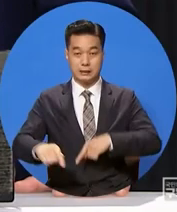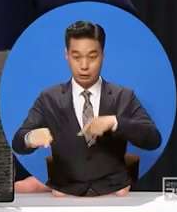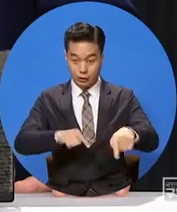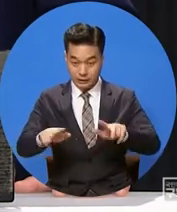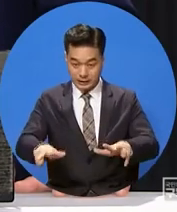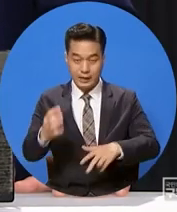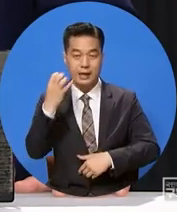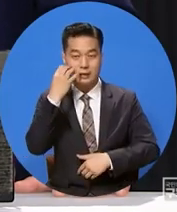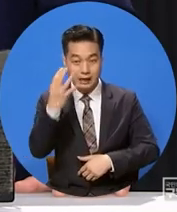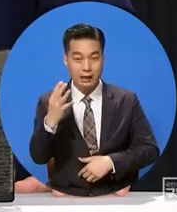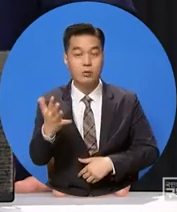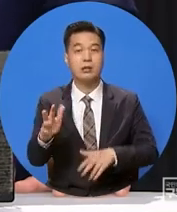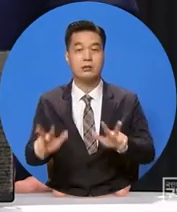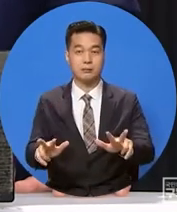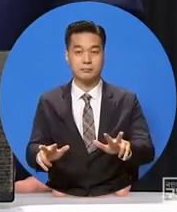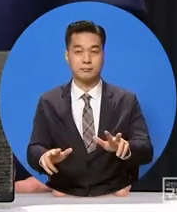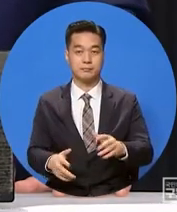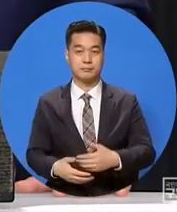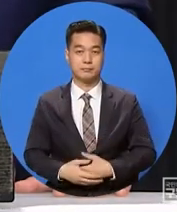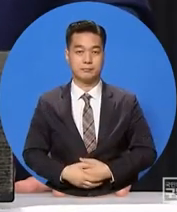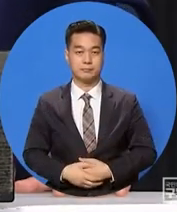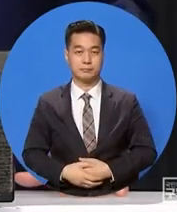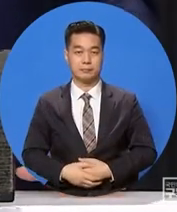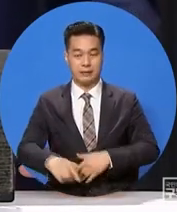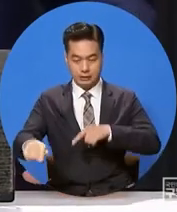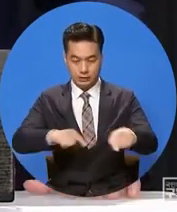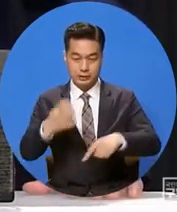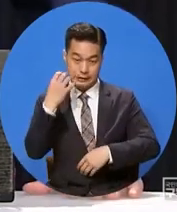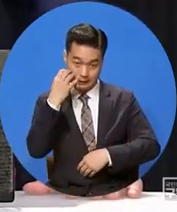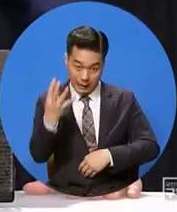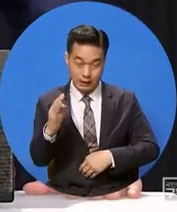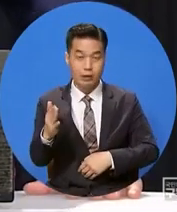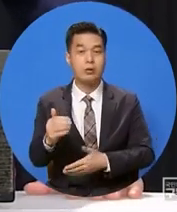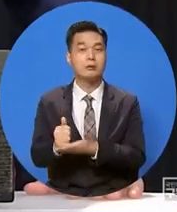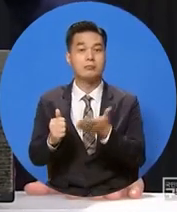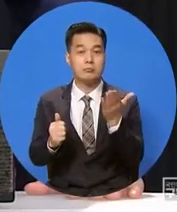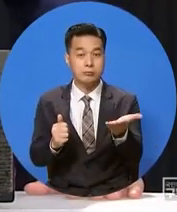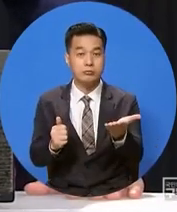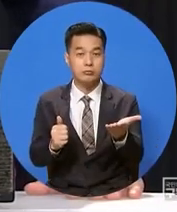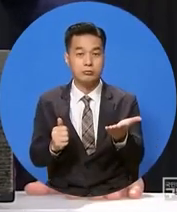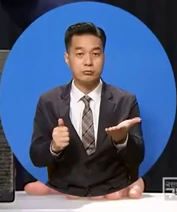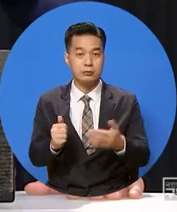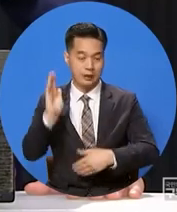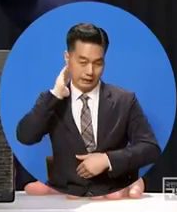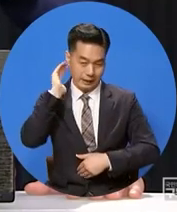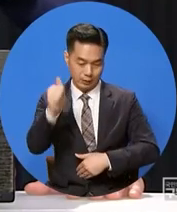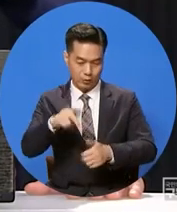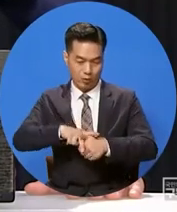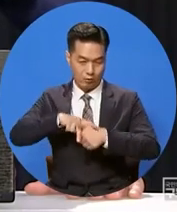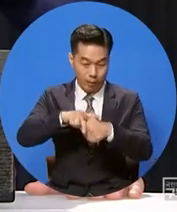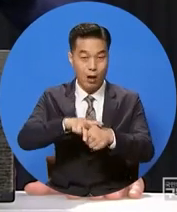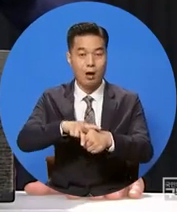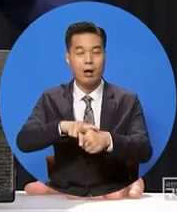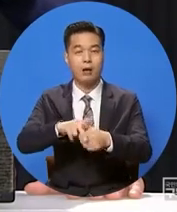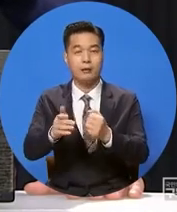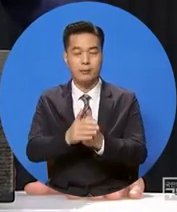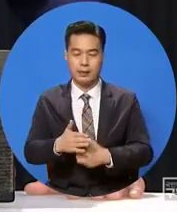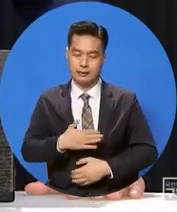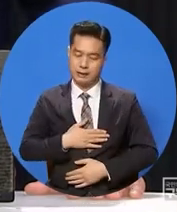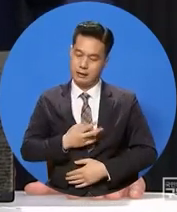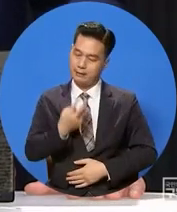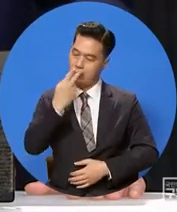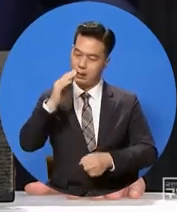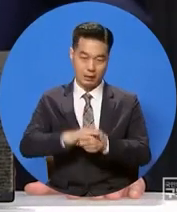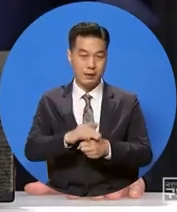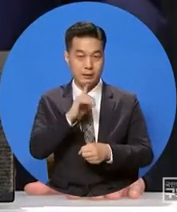지 4개월 됐습니다. 4개월 되신 분이 느닷없이 대통령 나온다고 하니까 네. 내가 참 어이없어.